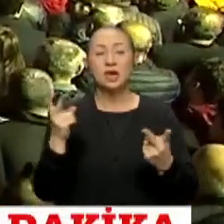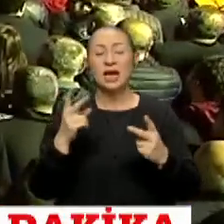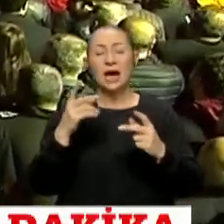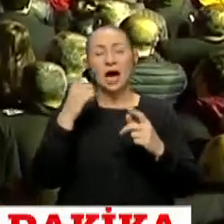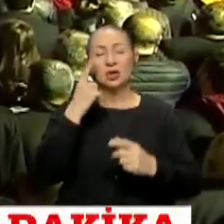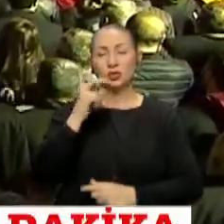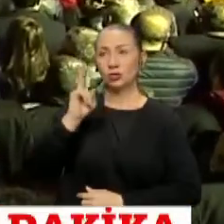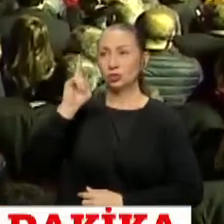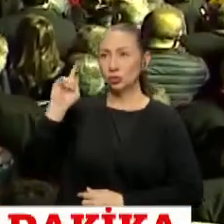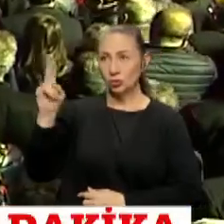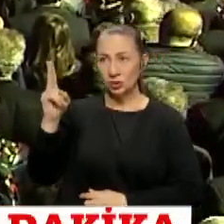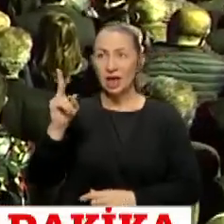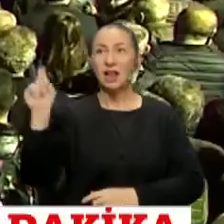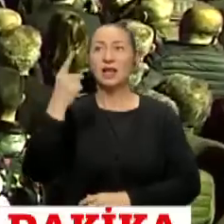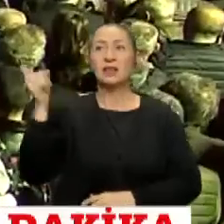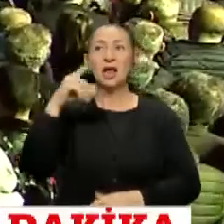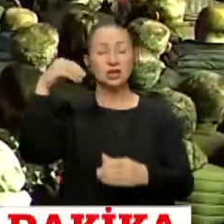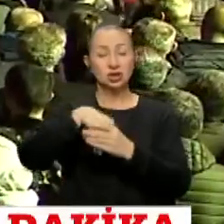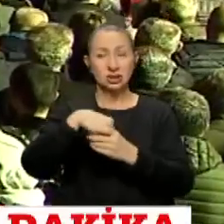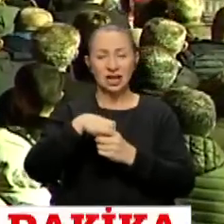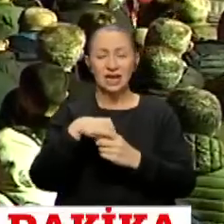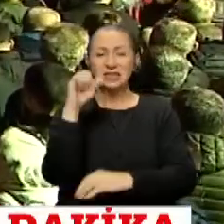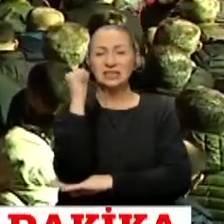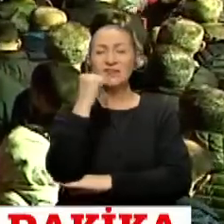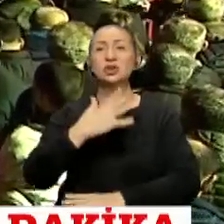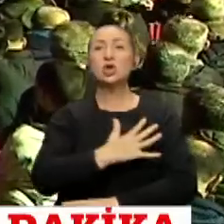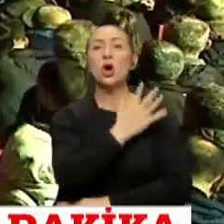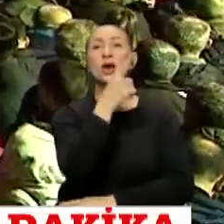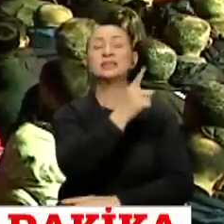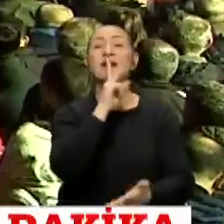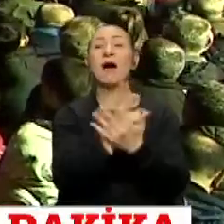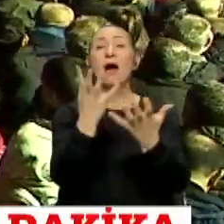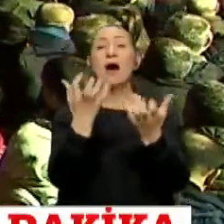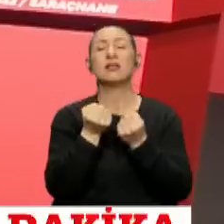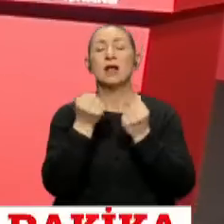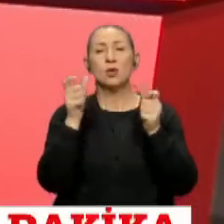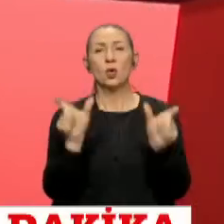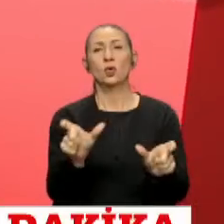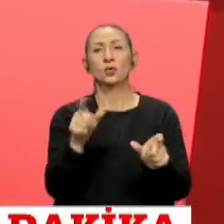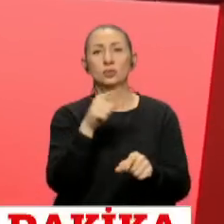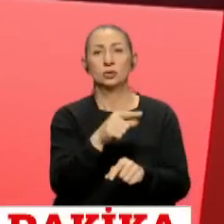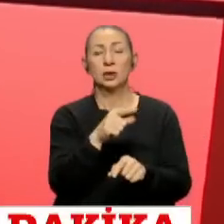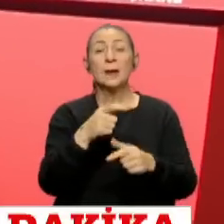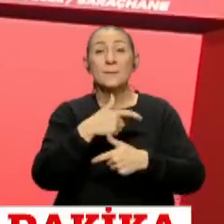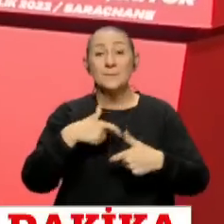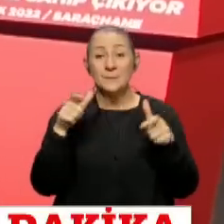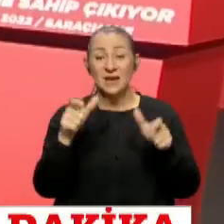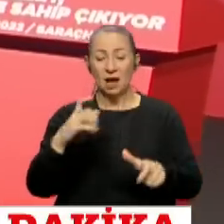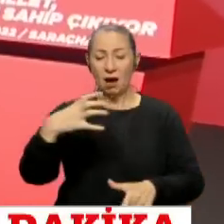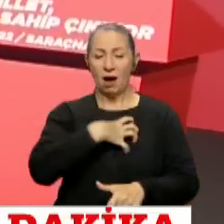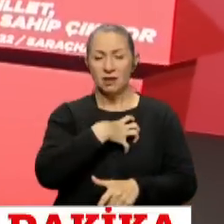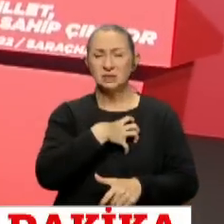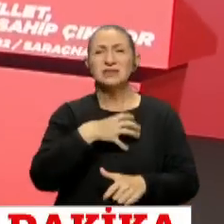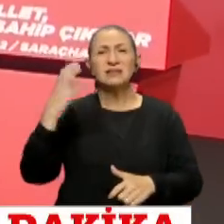Gazi Mustafa Kemal Atatürk'ün liderliğinde Sivas Kongresi'nde alınan kararla korunur. Milli